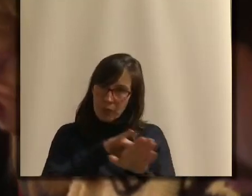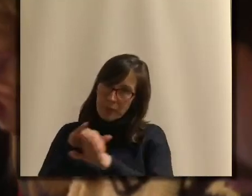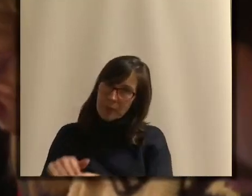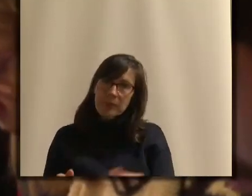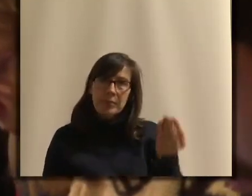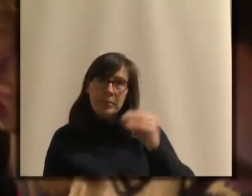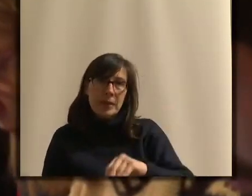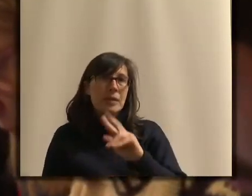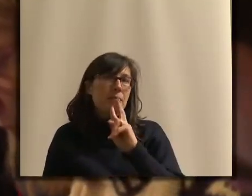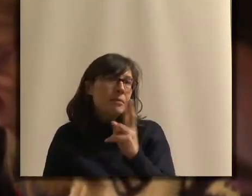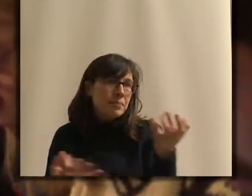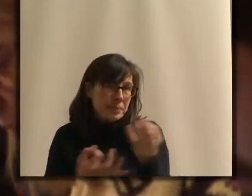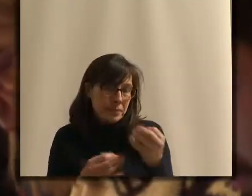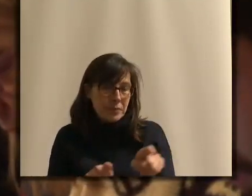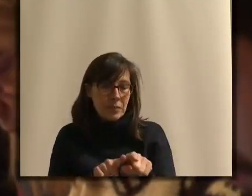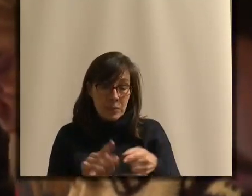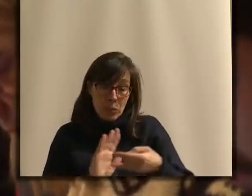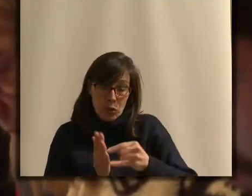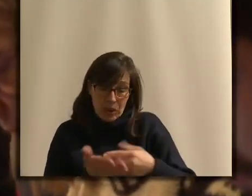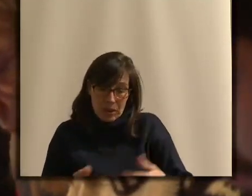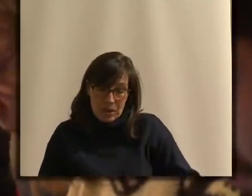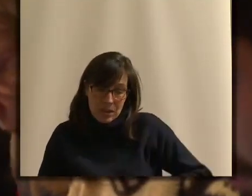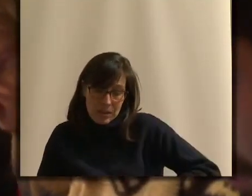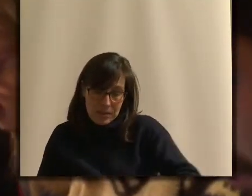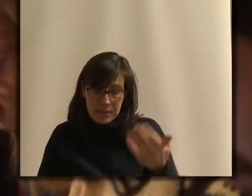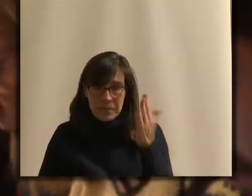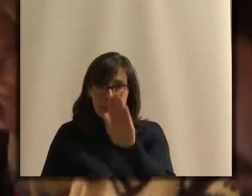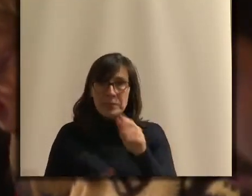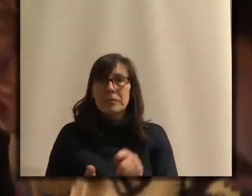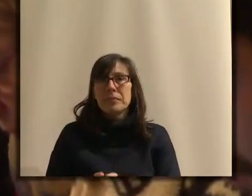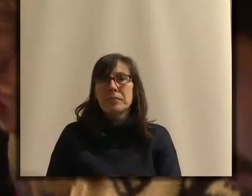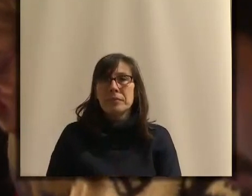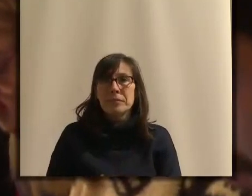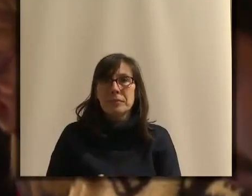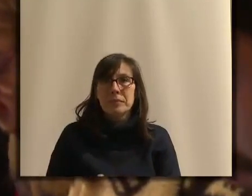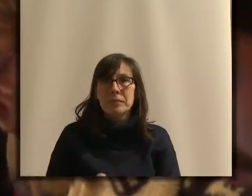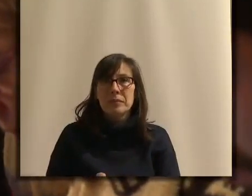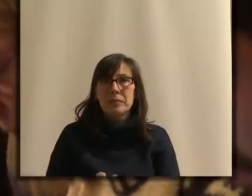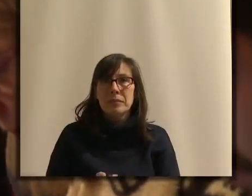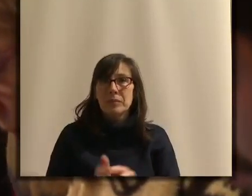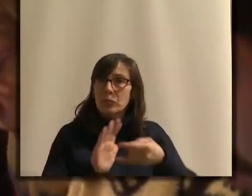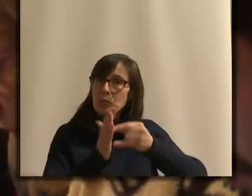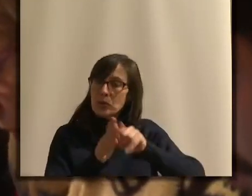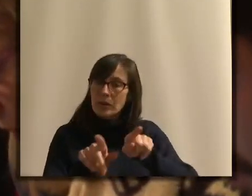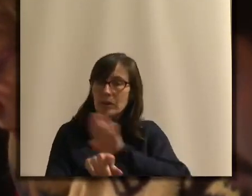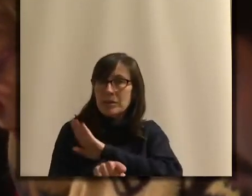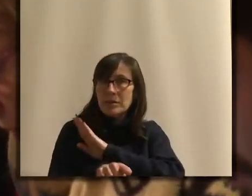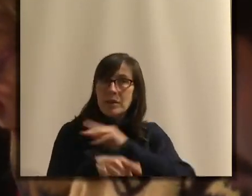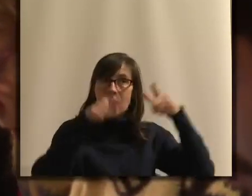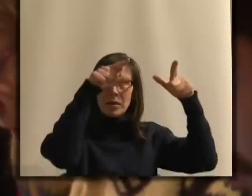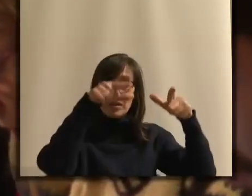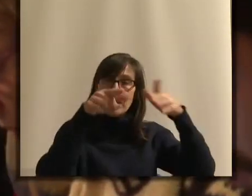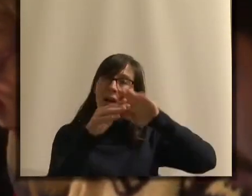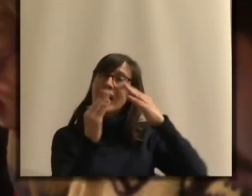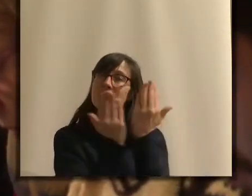més dels projectes que es presenten, i és en concret el projecte d'instal·lació de plaques al Salaric.